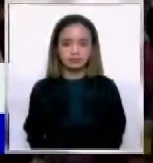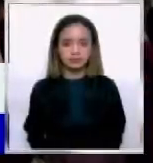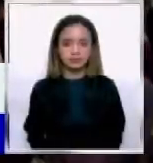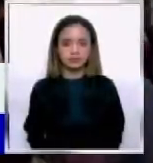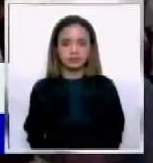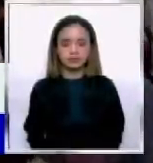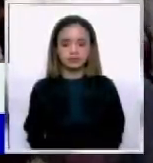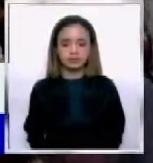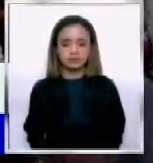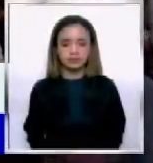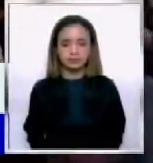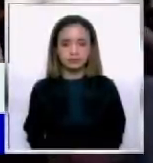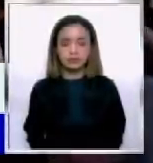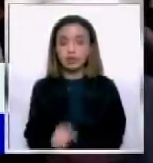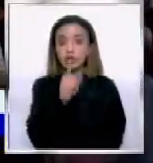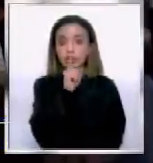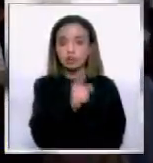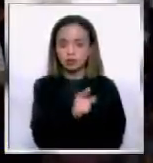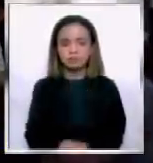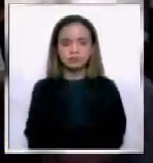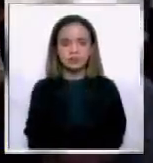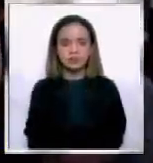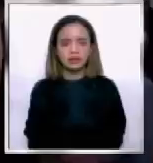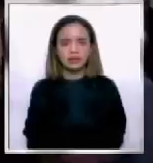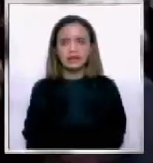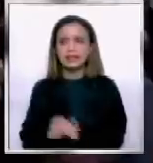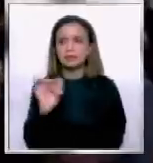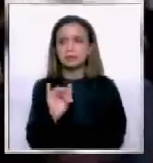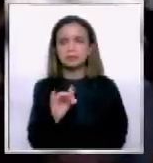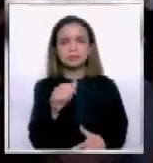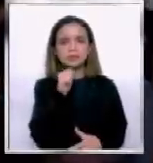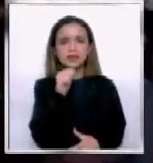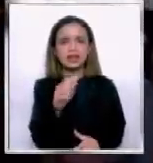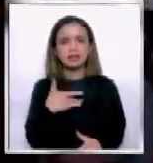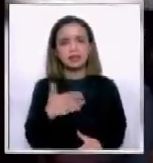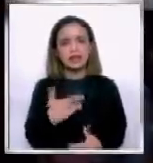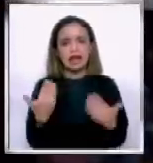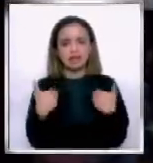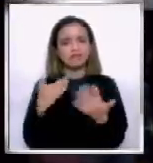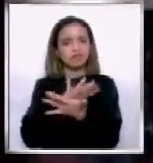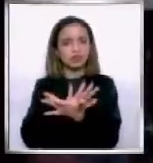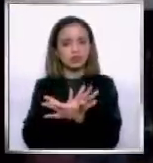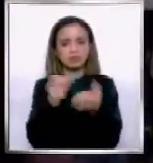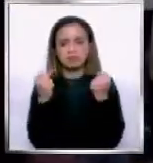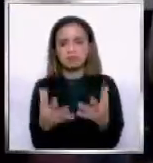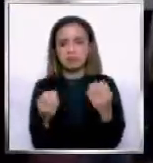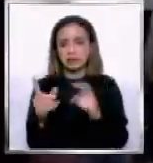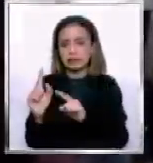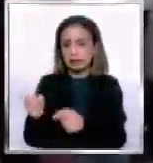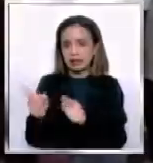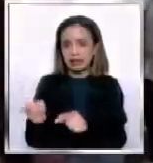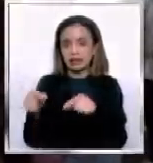Maris Emil, tila hindi naalintana ang pandemya rito sa Quiapo Church sa dami ng mga debotong dumalo sa pagunita ng Siete Palabras